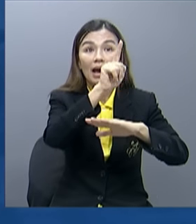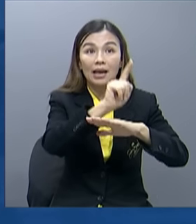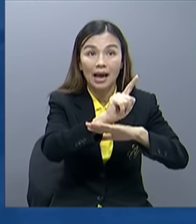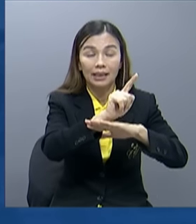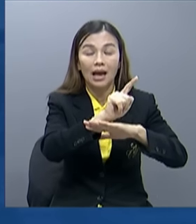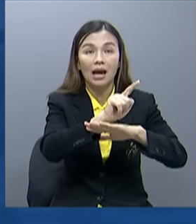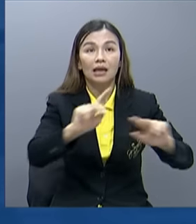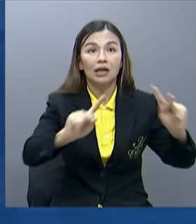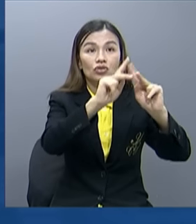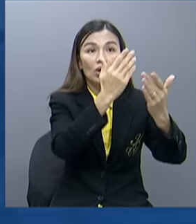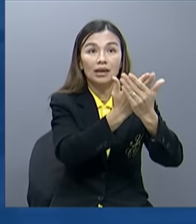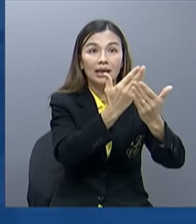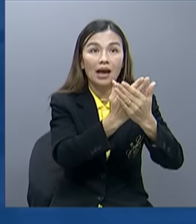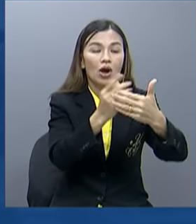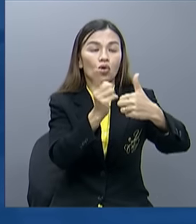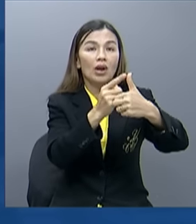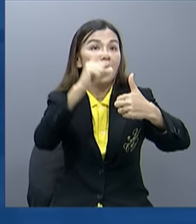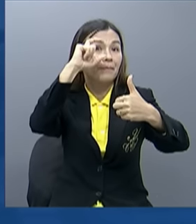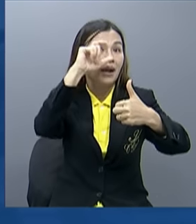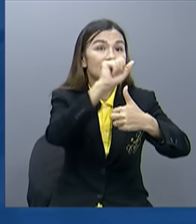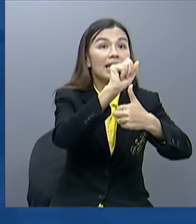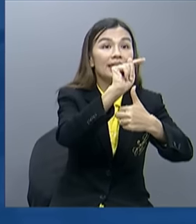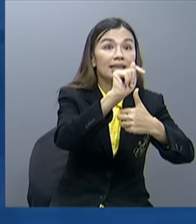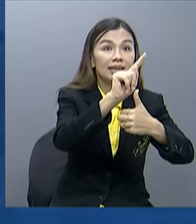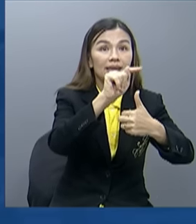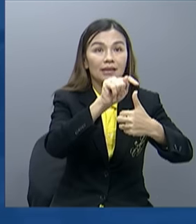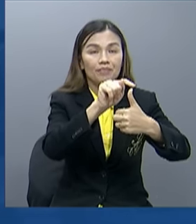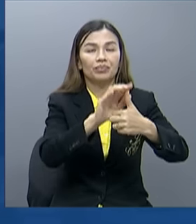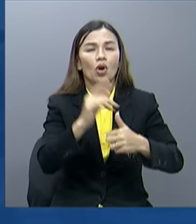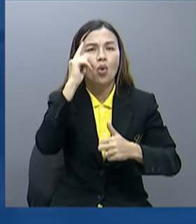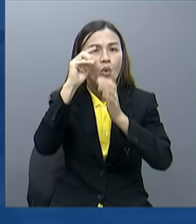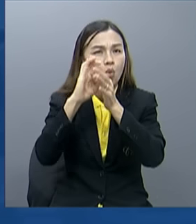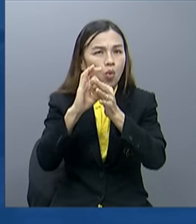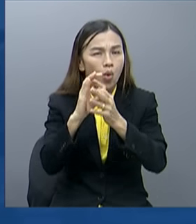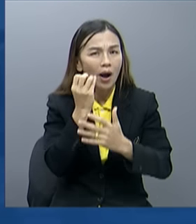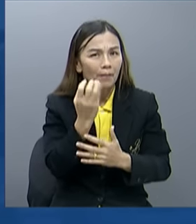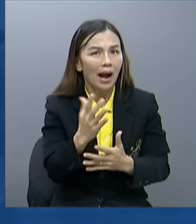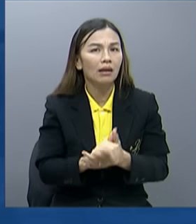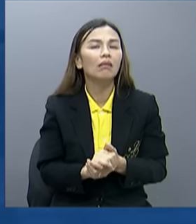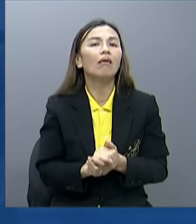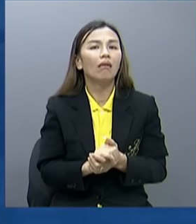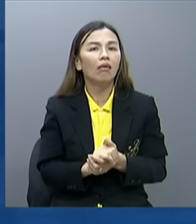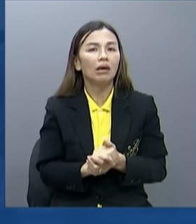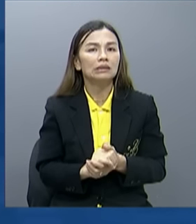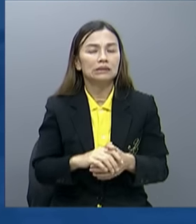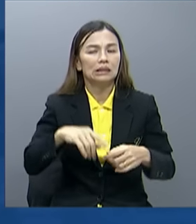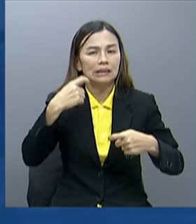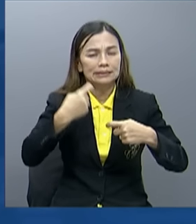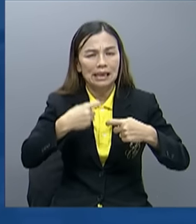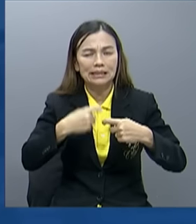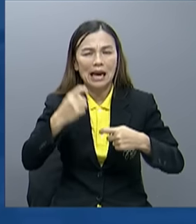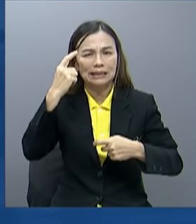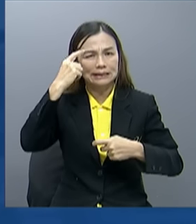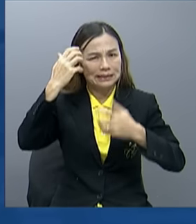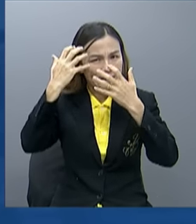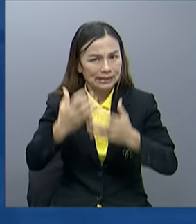พันธ์นะคะแต่ทีนี้ค่ะอย่างที่เล่ามาว่าพอมีความกังวลมากๆเนี่ยแล้วมันก็เป็นเรื่องยากเรื่องหนักใจสุดท้